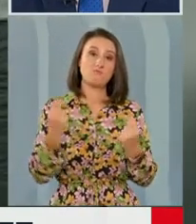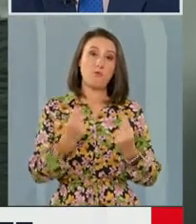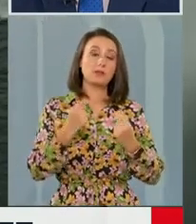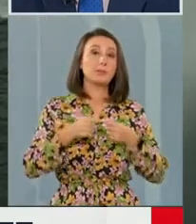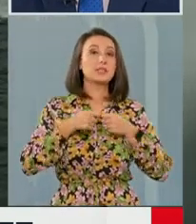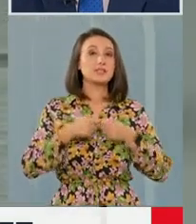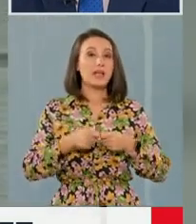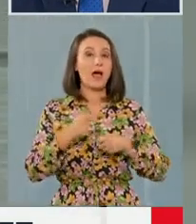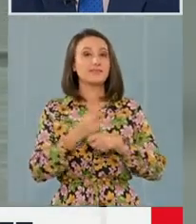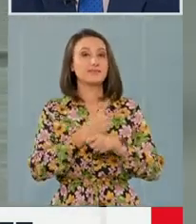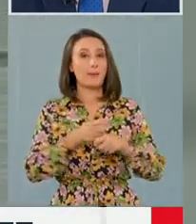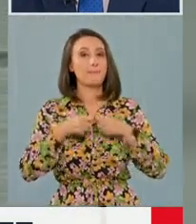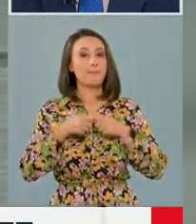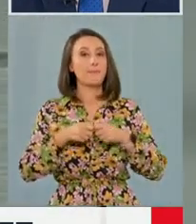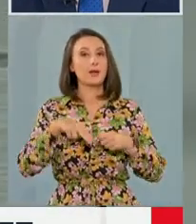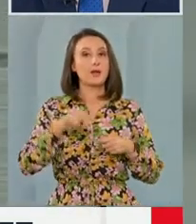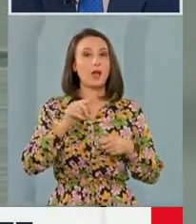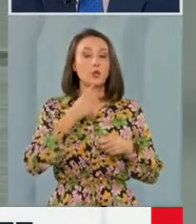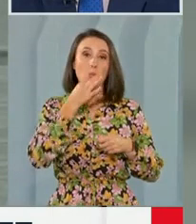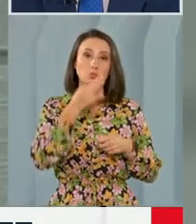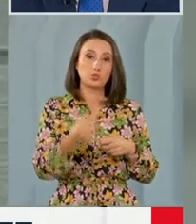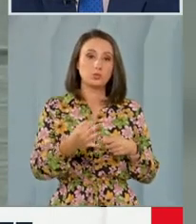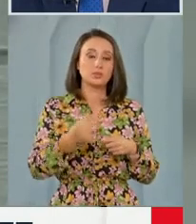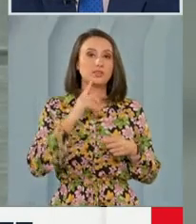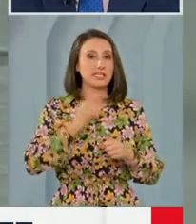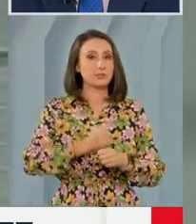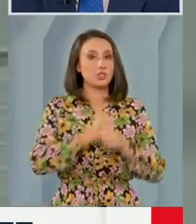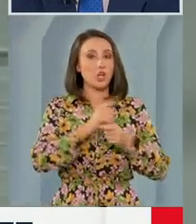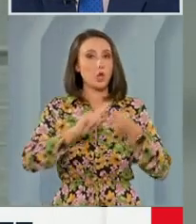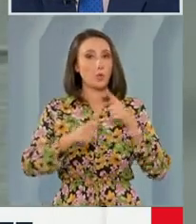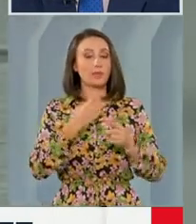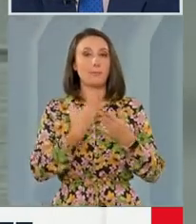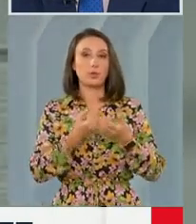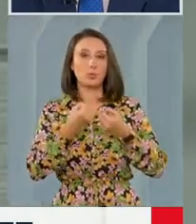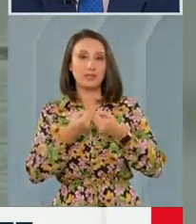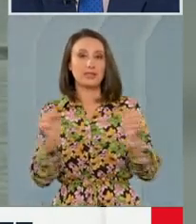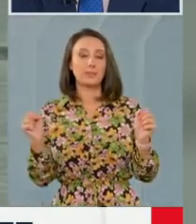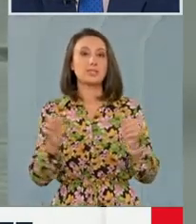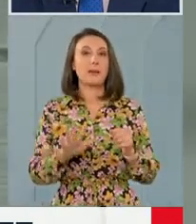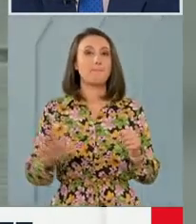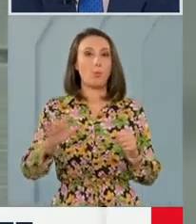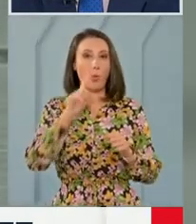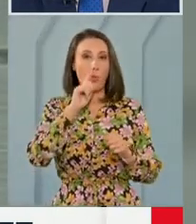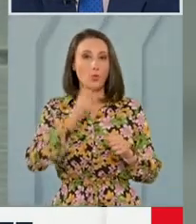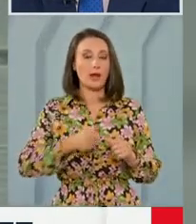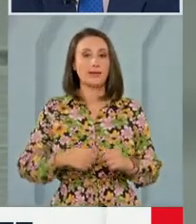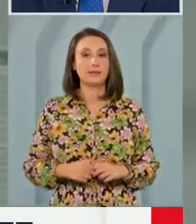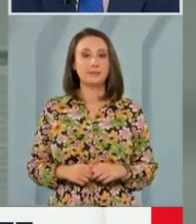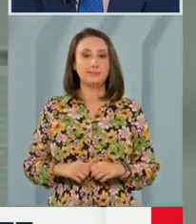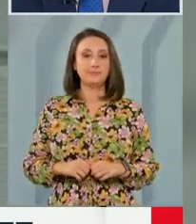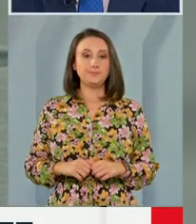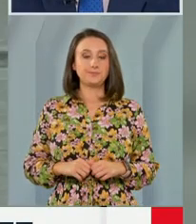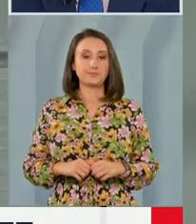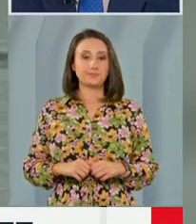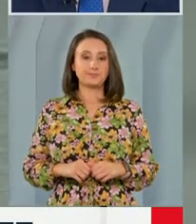ale NATO au reiterat determinarea lor de a sprijini lupta pentru independență a poporului ucrainean și, de